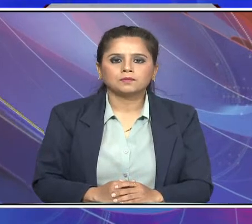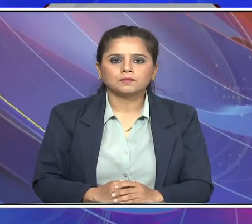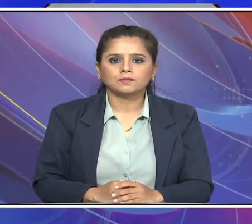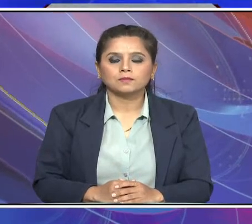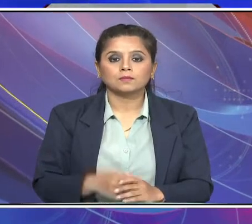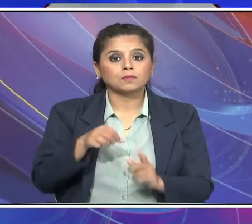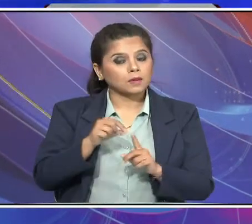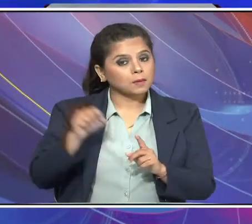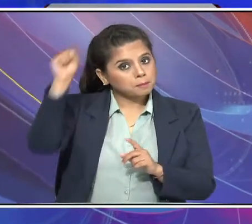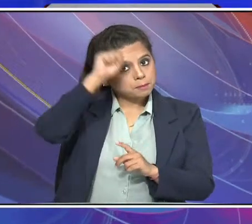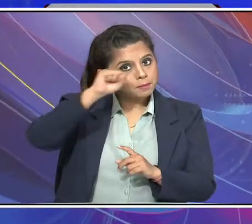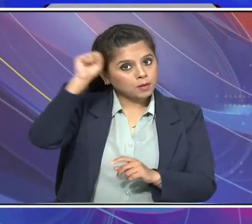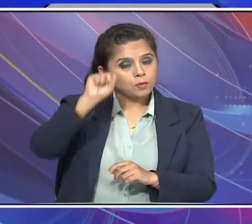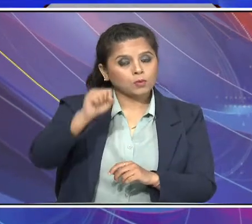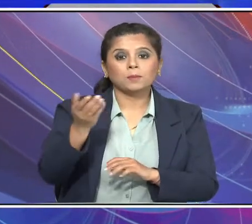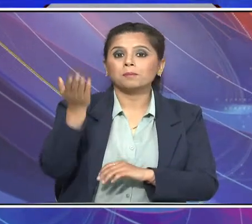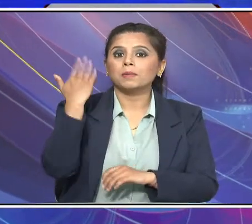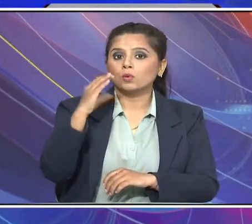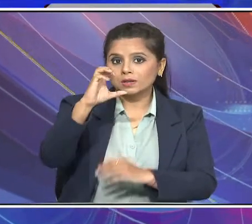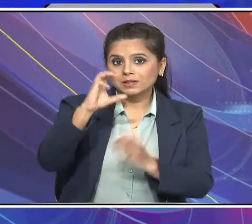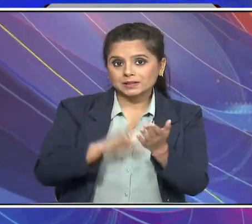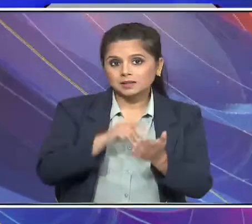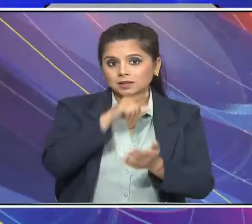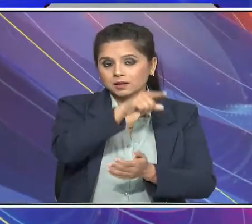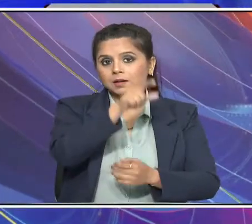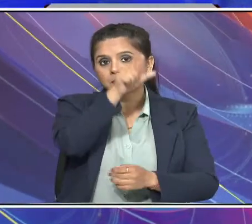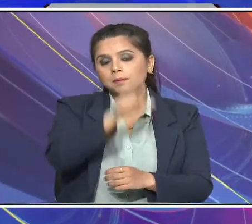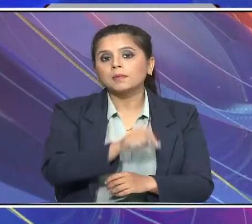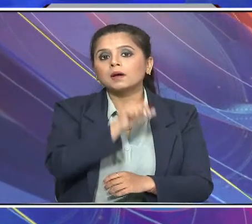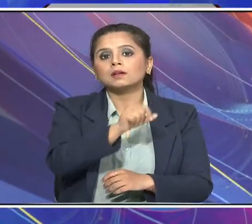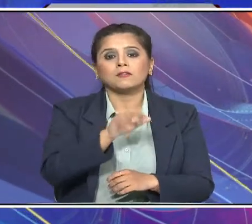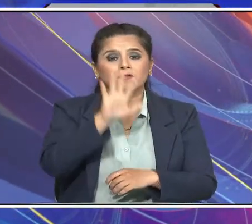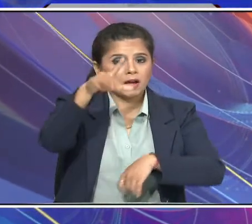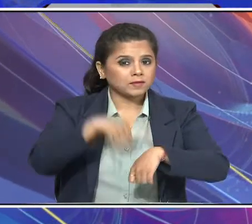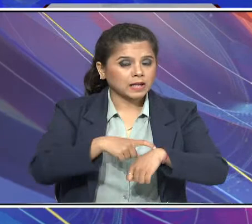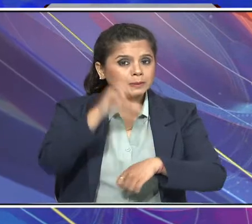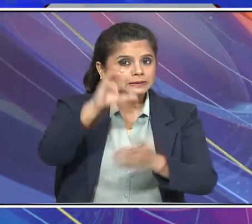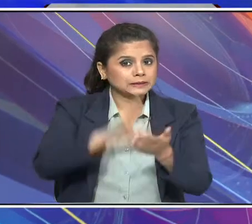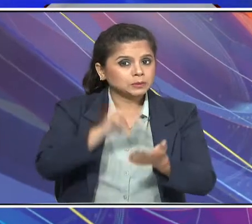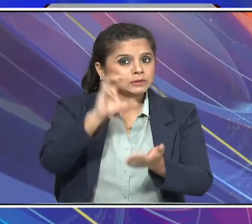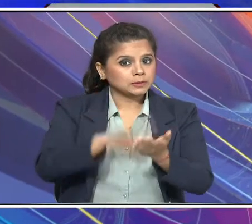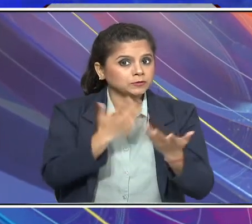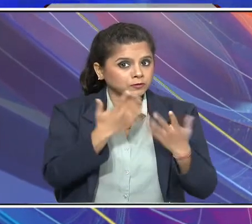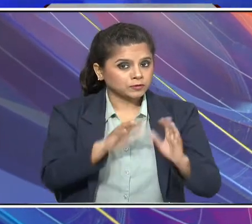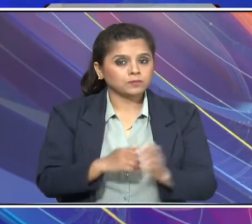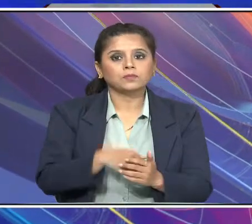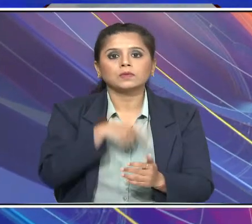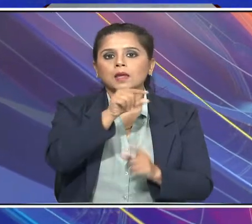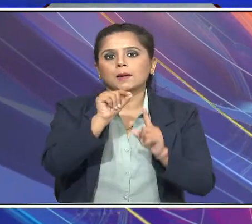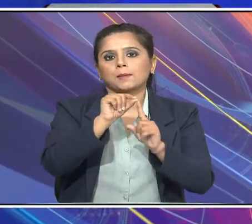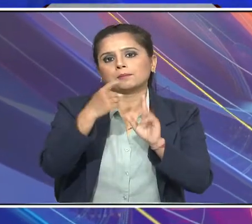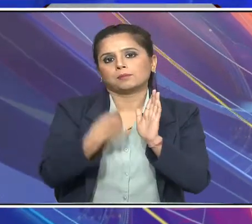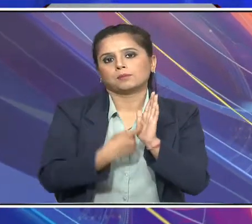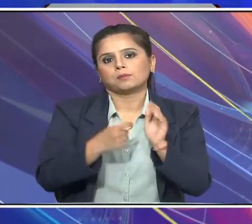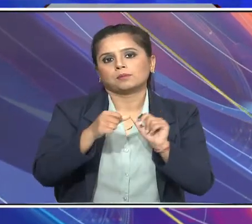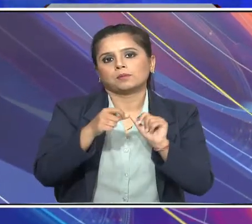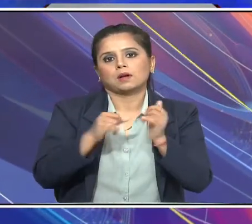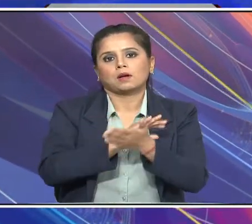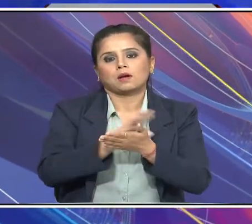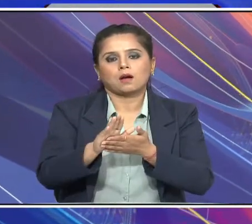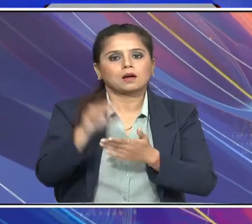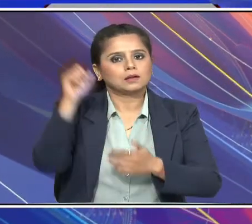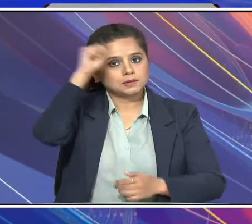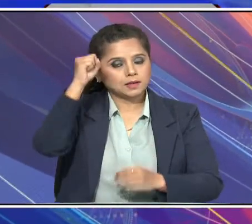पंजाब के पूर्व मुख्यमंत्री पांच बार रहे मुख्यमंत्री श्री प्रकाश सिंह बादल जी